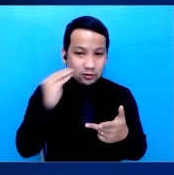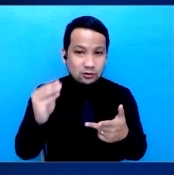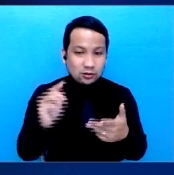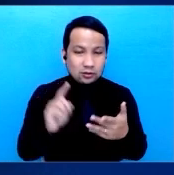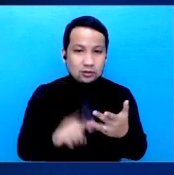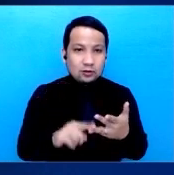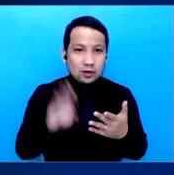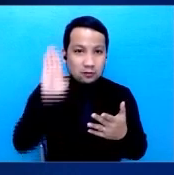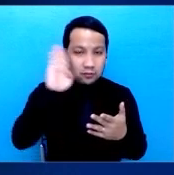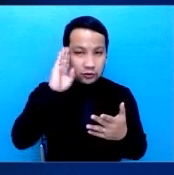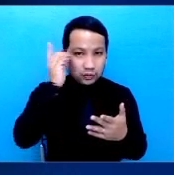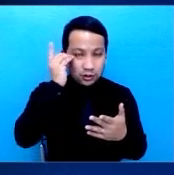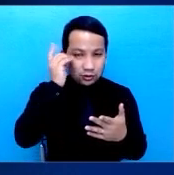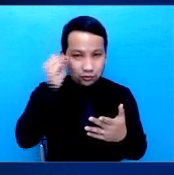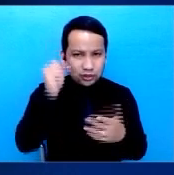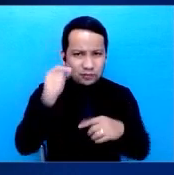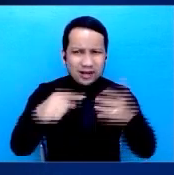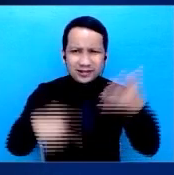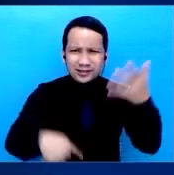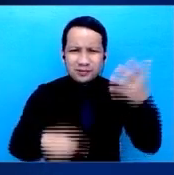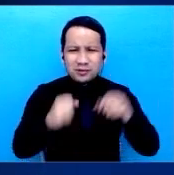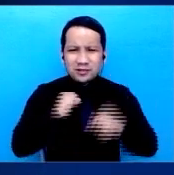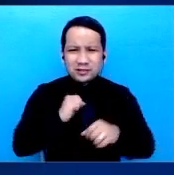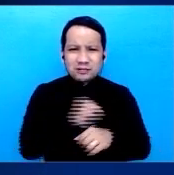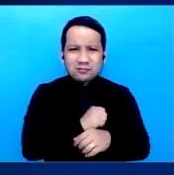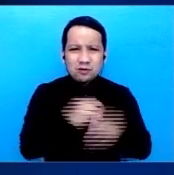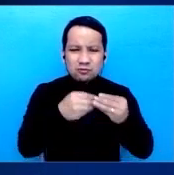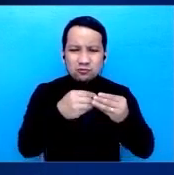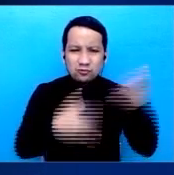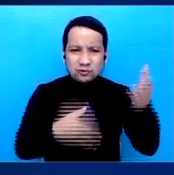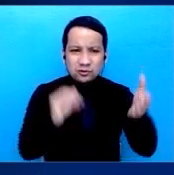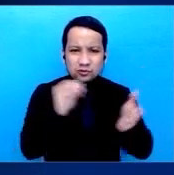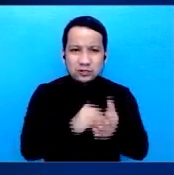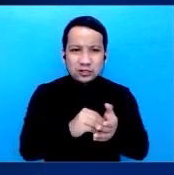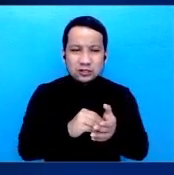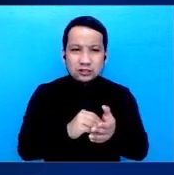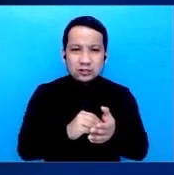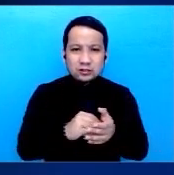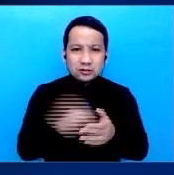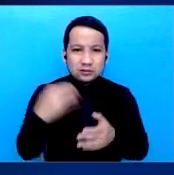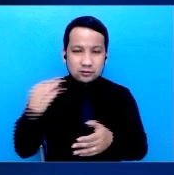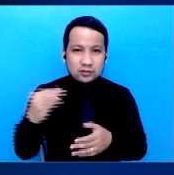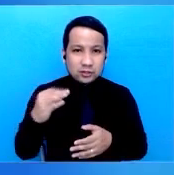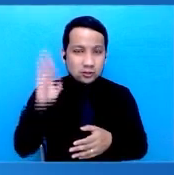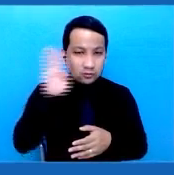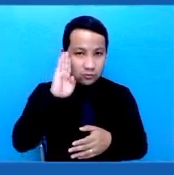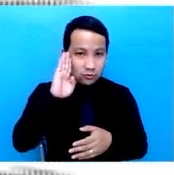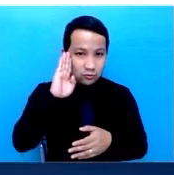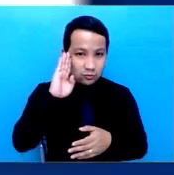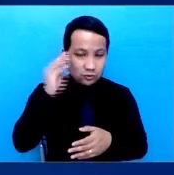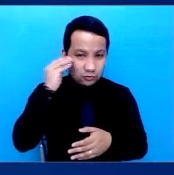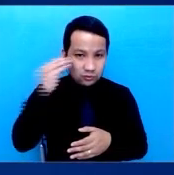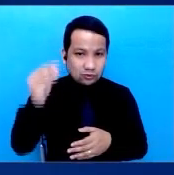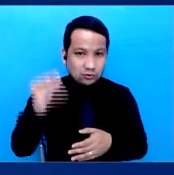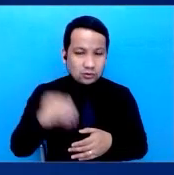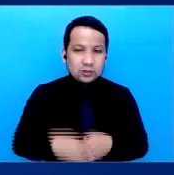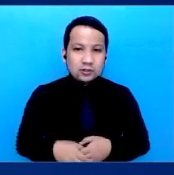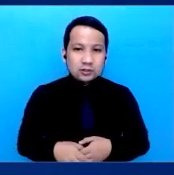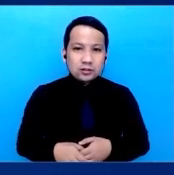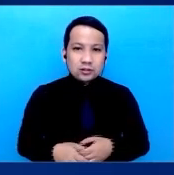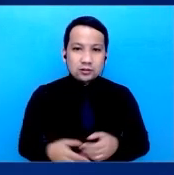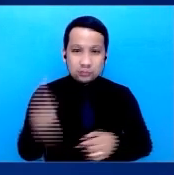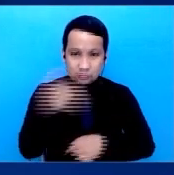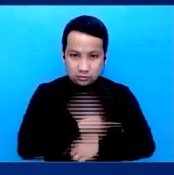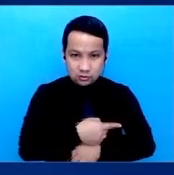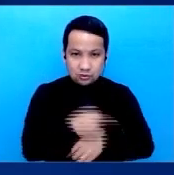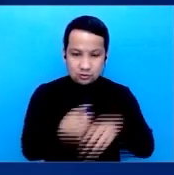de la Rosa at iba pa. Wala ang pangalan ni Presidential Aspirant Bongbong Marcos. Pero sa araw ng kasal,